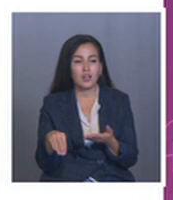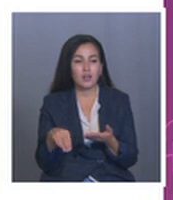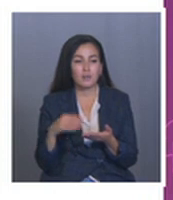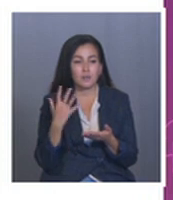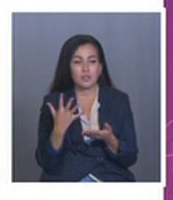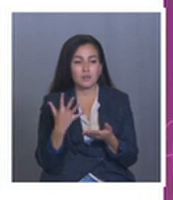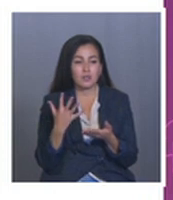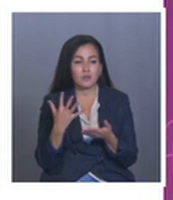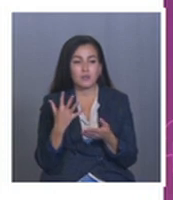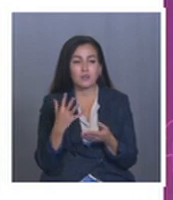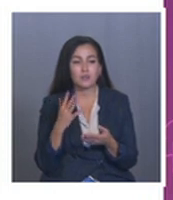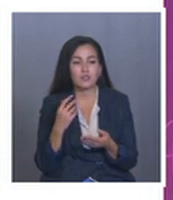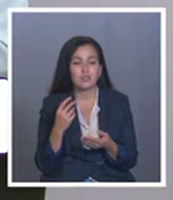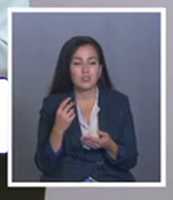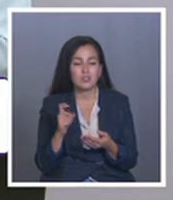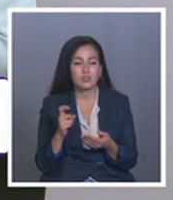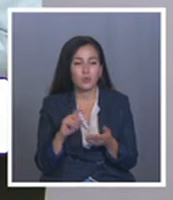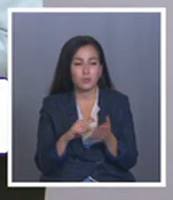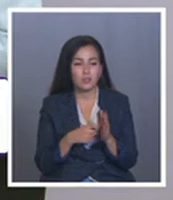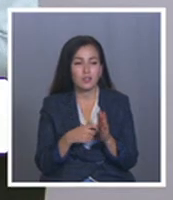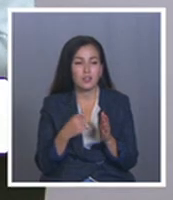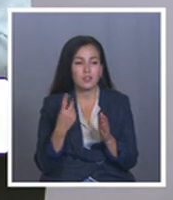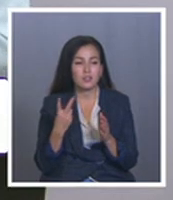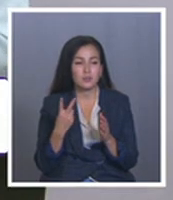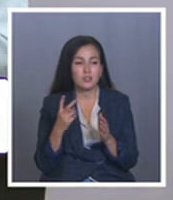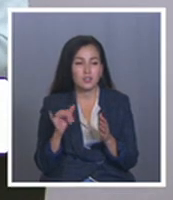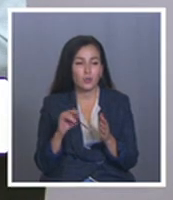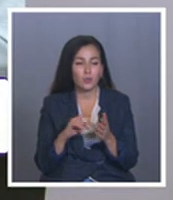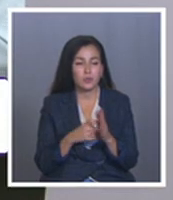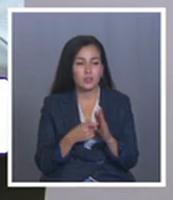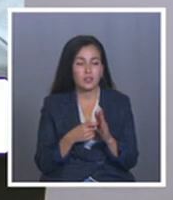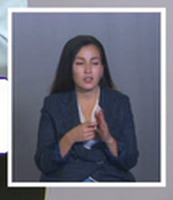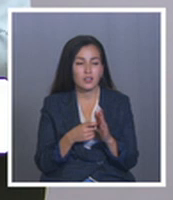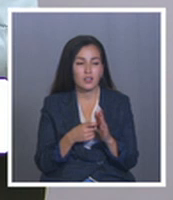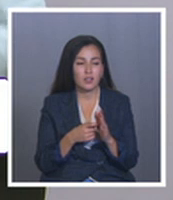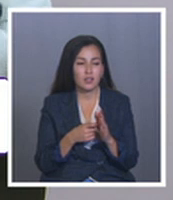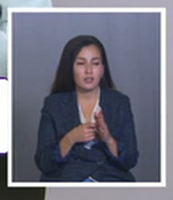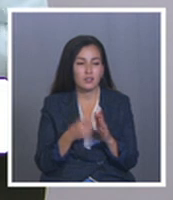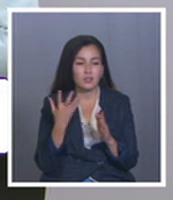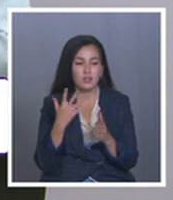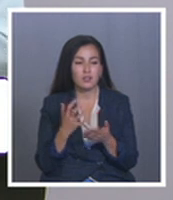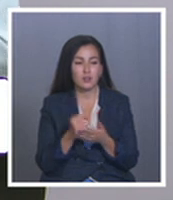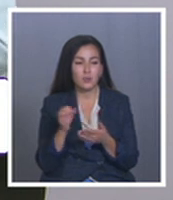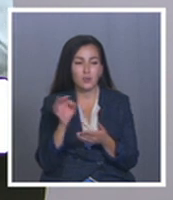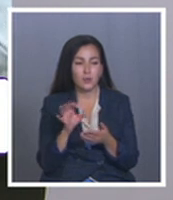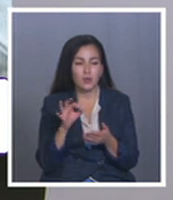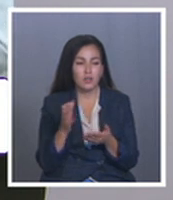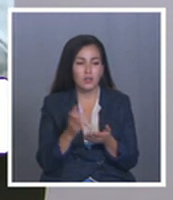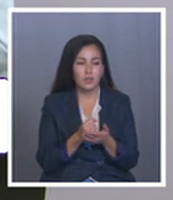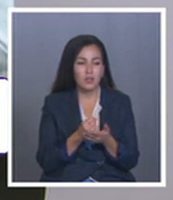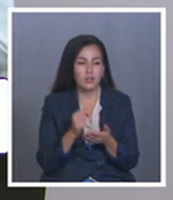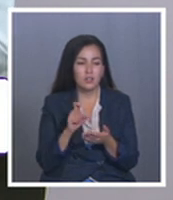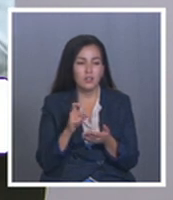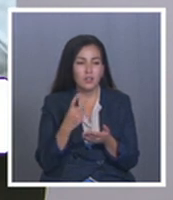пен x-тің көбейтіндісі, 2 мен y-тің көбейтіндісі, яғни 2 сандар қарай қосқан кезде 0 болатын сандар. X 2-ге,